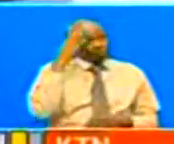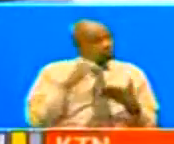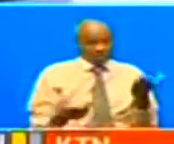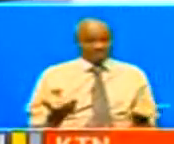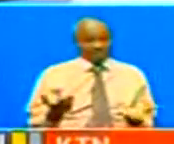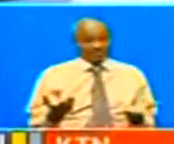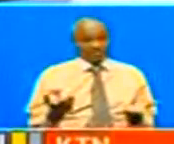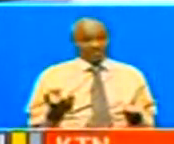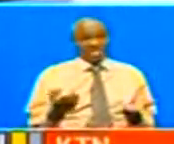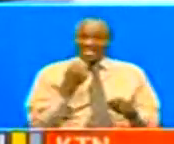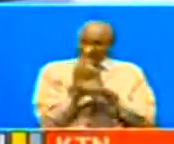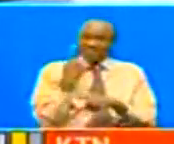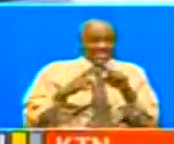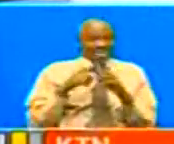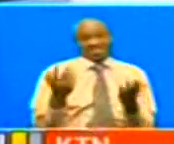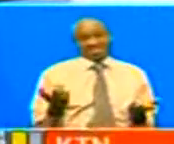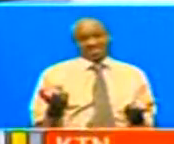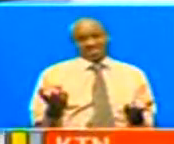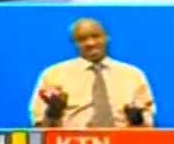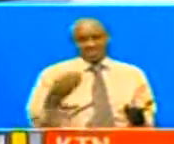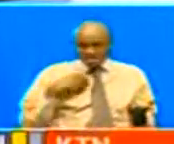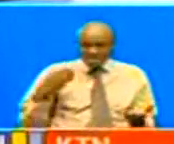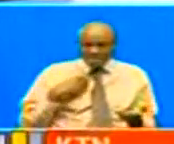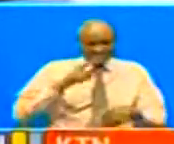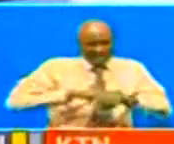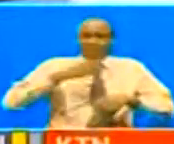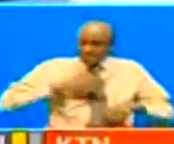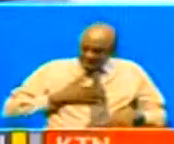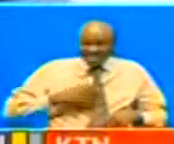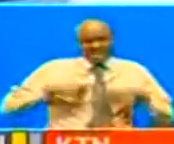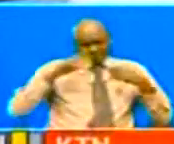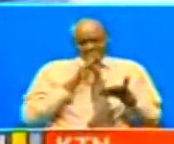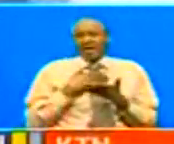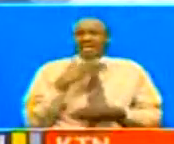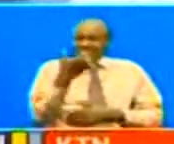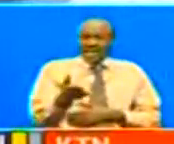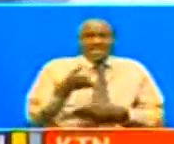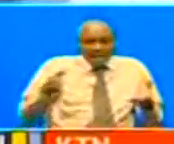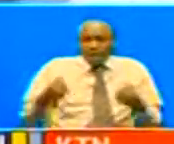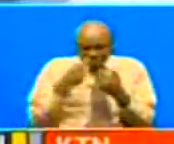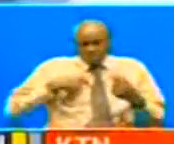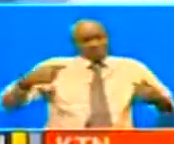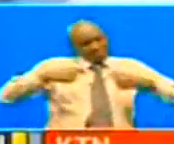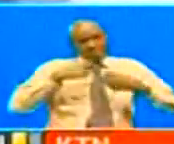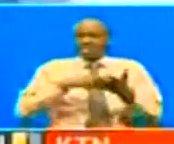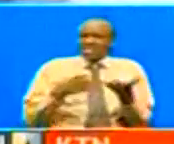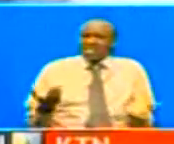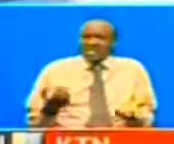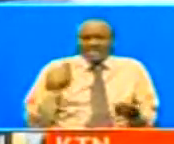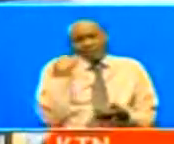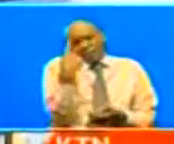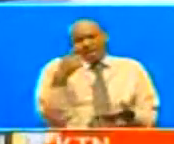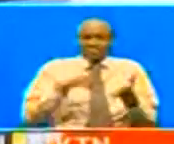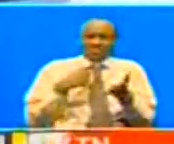say, what? 11 years investing my time, my life, and then all of a sudden me, I'm the number one